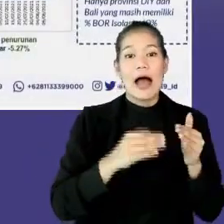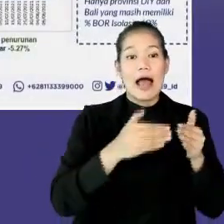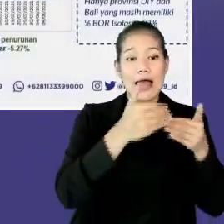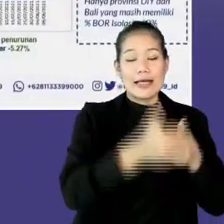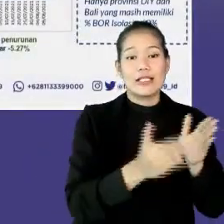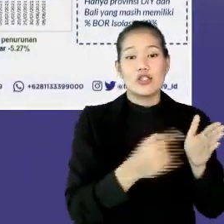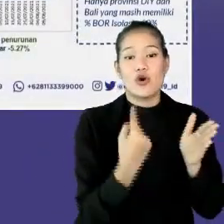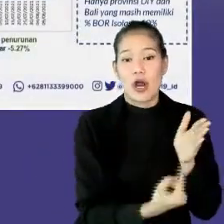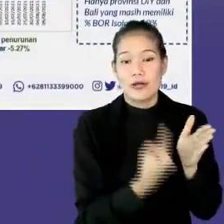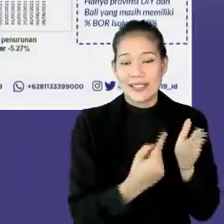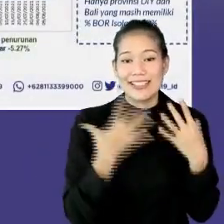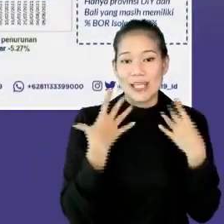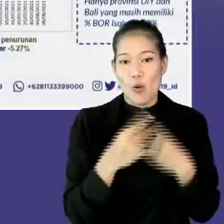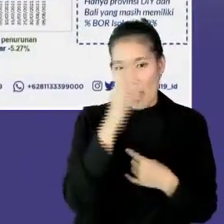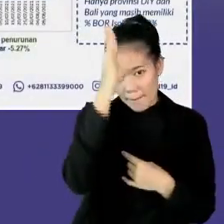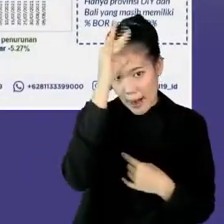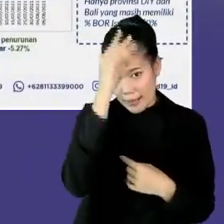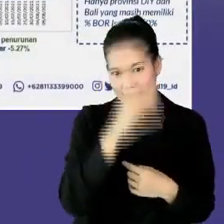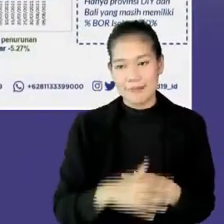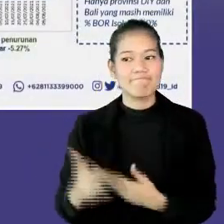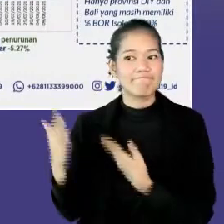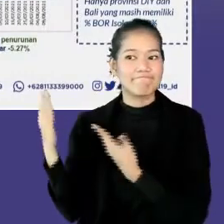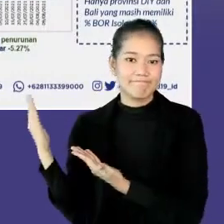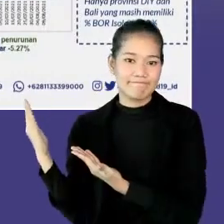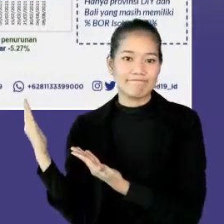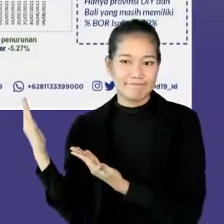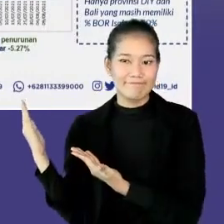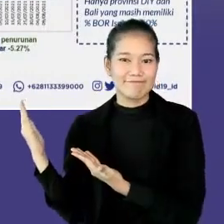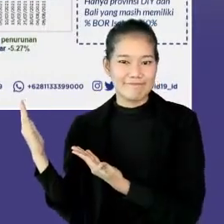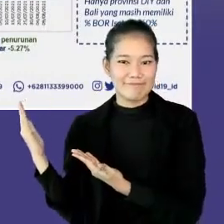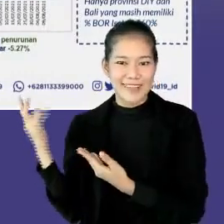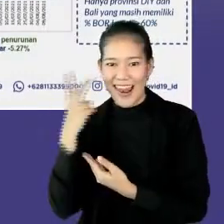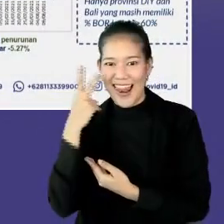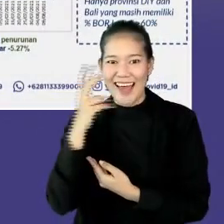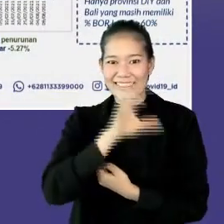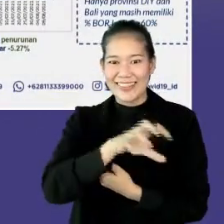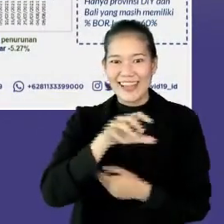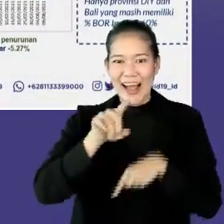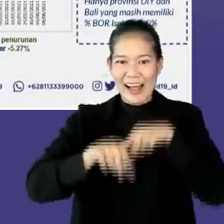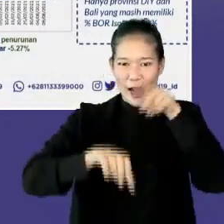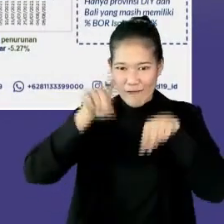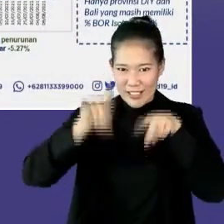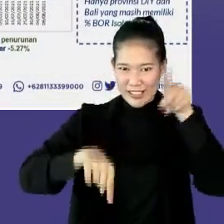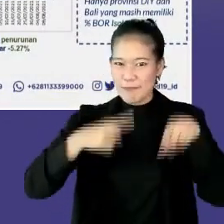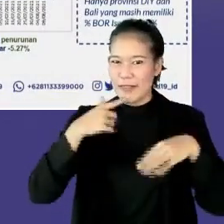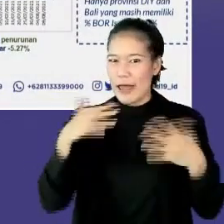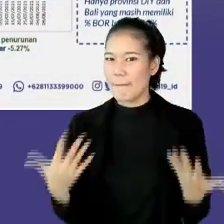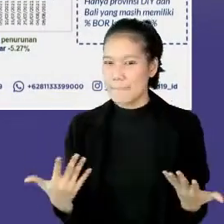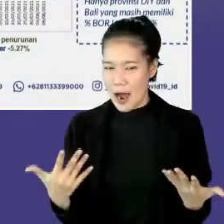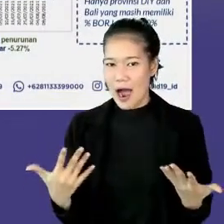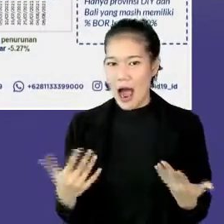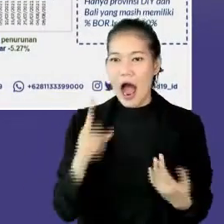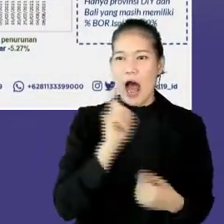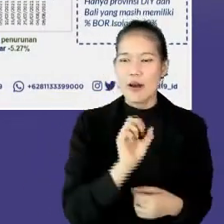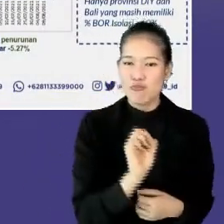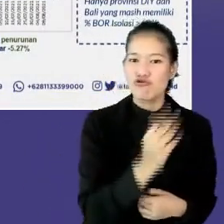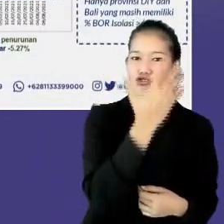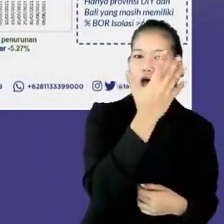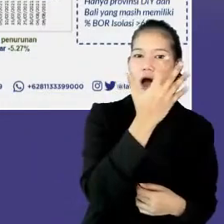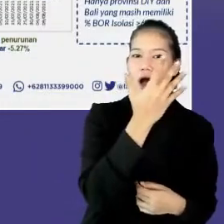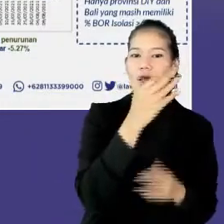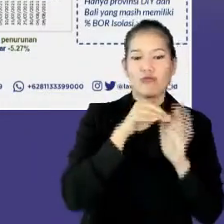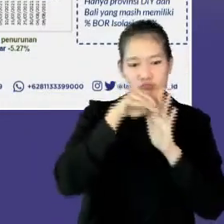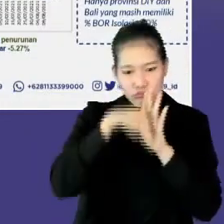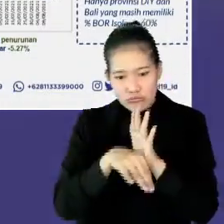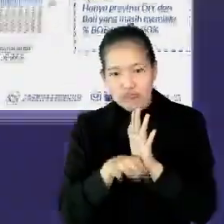isolasi di Pulau Jawa dan Bali. Dan bisa kelihatan ya Dokter Lola gimana gambaran grafik line chart-nya. Sudah ada puncak turun,